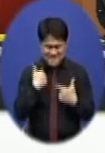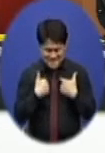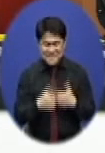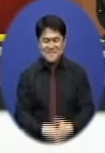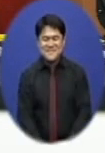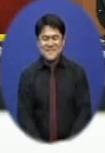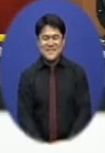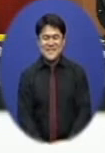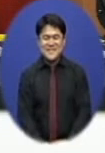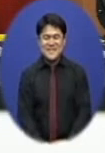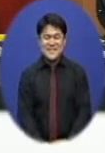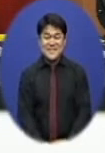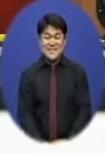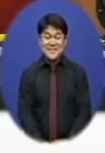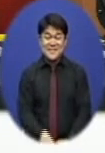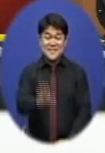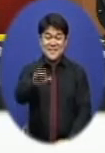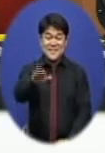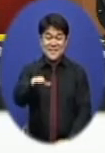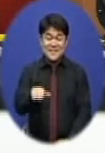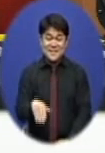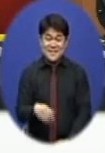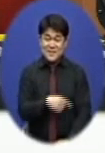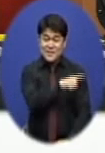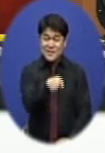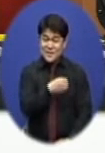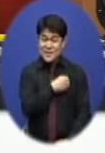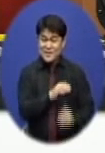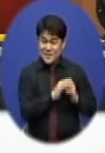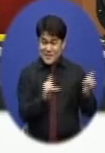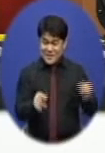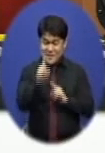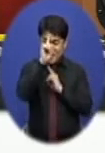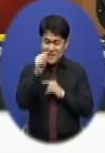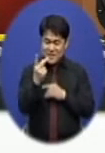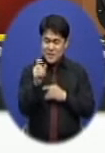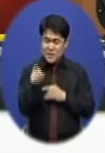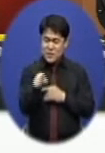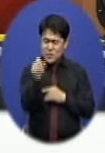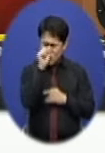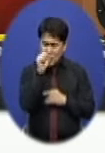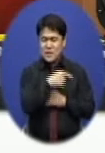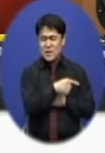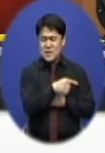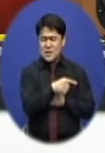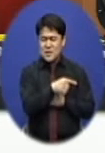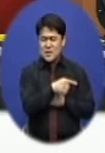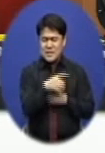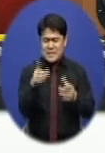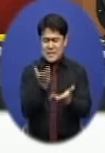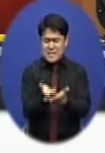네. 네. 네, 저기. 우리 예. 회원들이 예. 이효정님 팬이 있어서 예. 하도 CD를